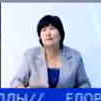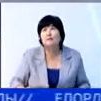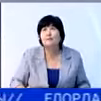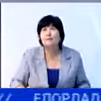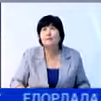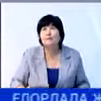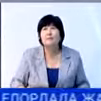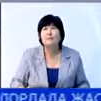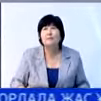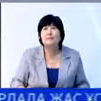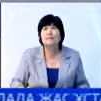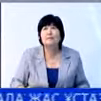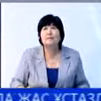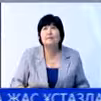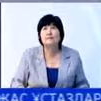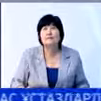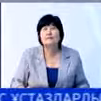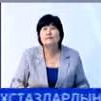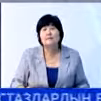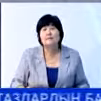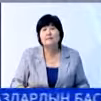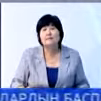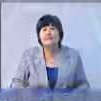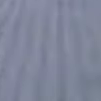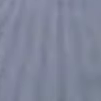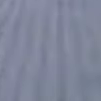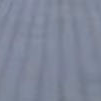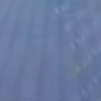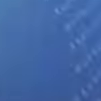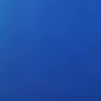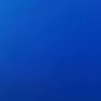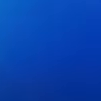Абаев, Төрехан Қожахметов, Қызылорда телеарнасы, Сырдария ауданынан.